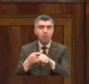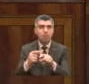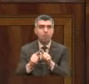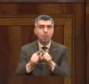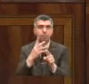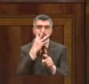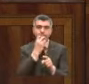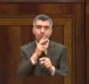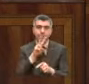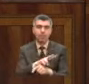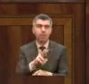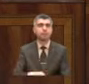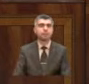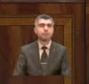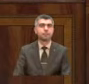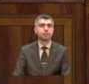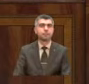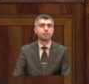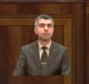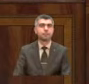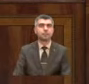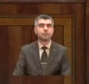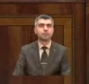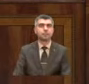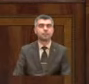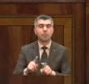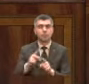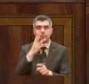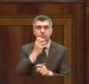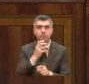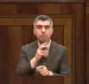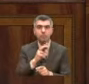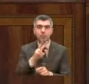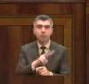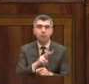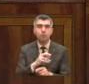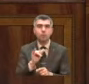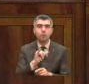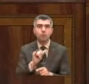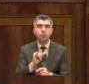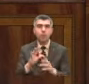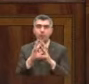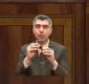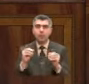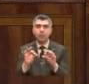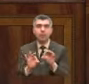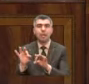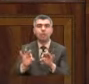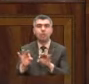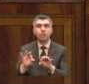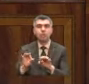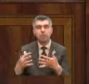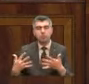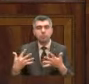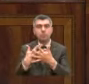للغاية سيد الوزير. وهذا القلق يوحي بأن هناك شيء، غياب استراتيجية مندمجة، غياب